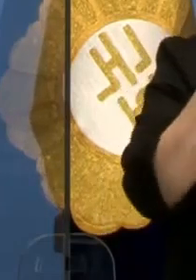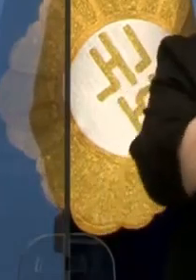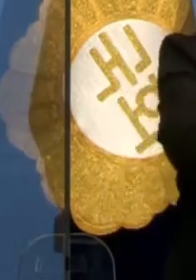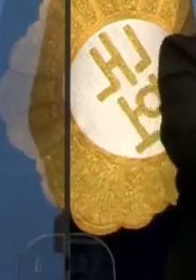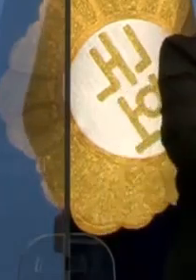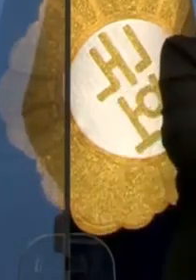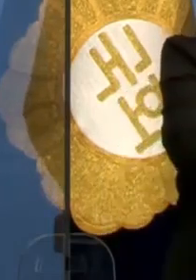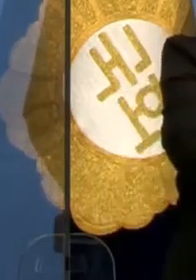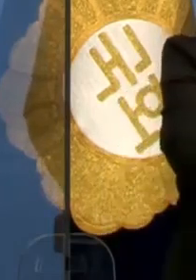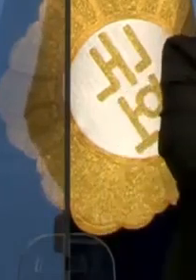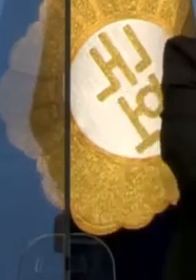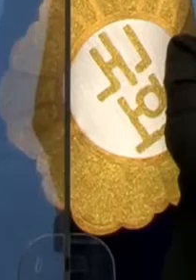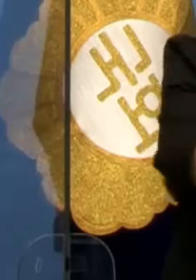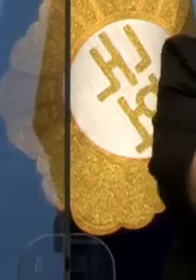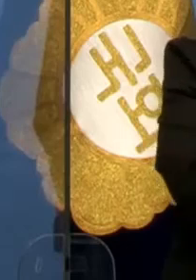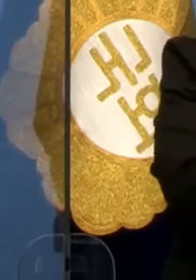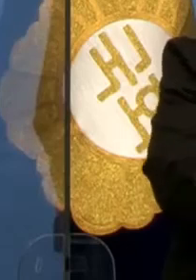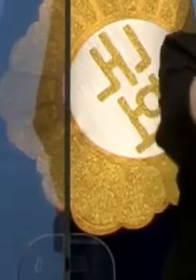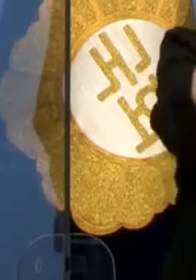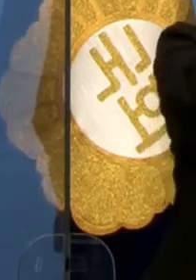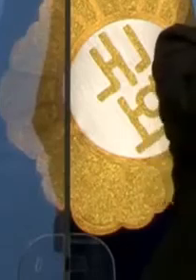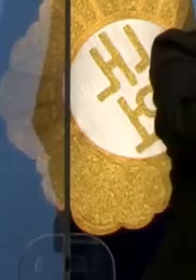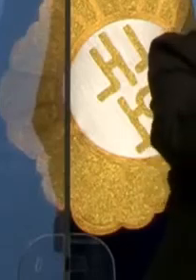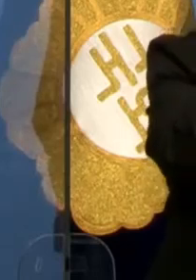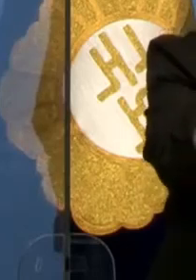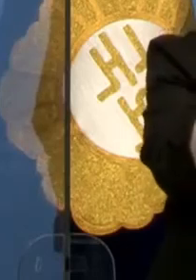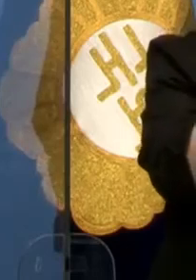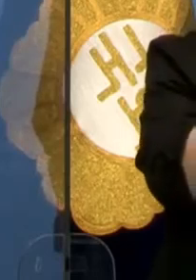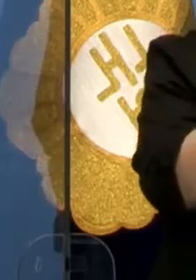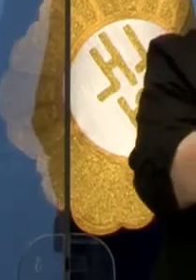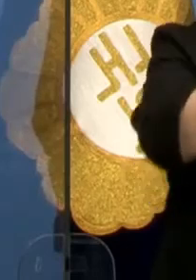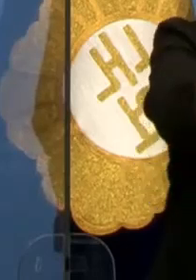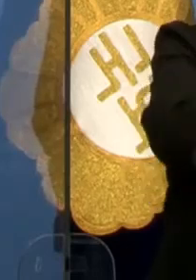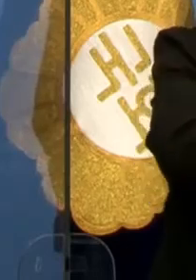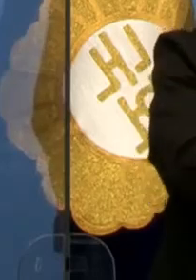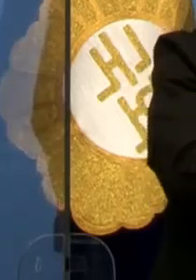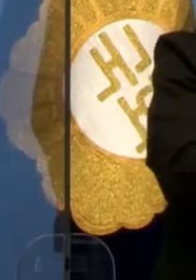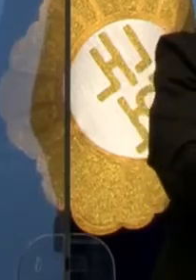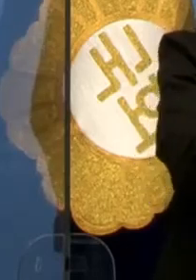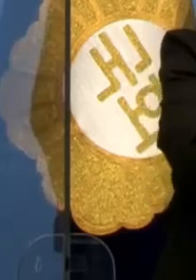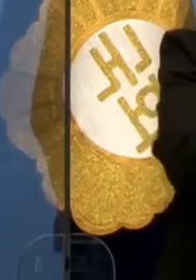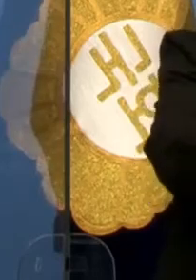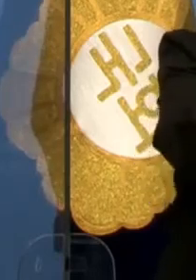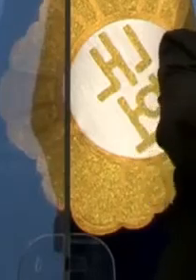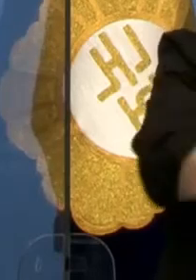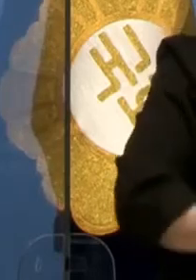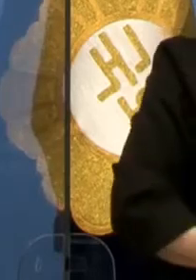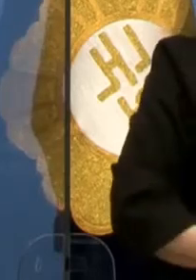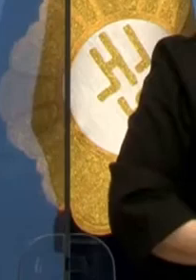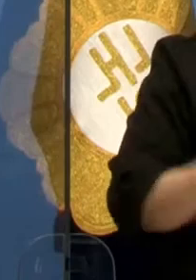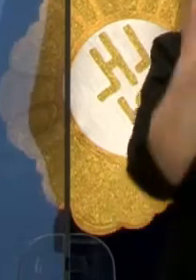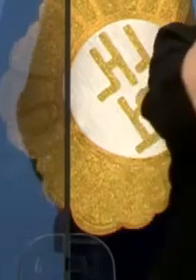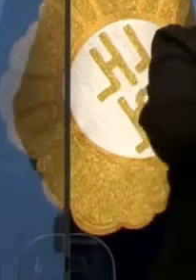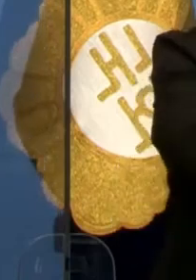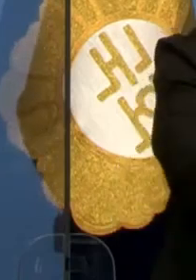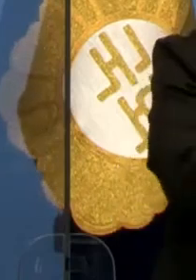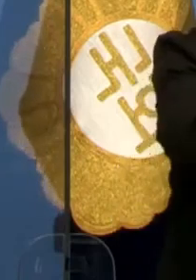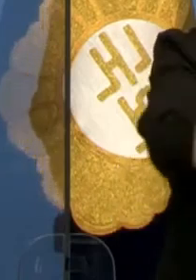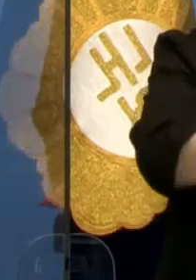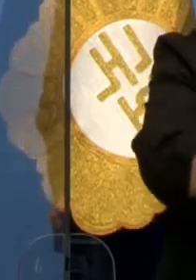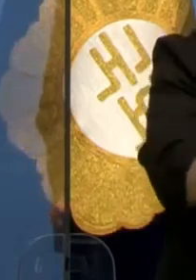국민의힘은 언제까지 검찰이 꼭두각시 노릇을 할 셈인가? 검찰권 남용의